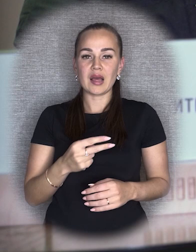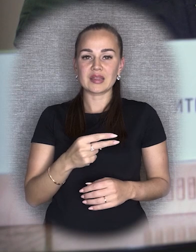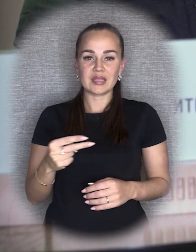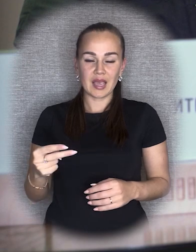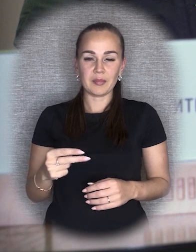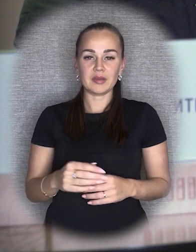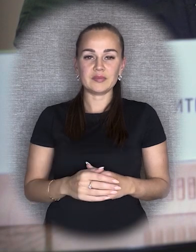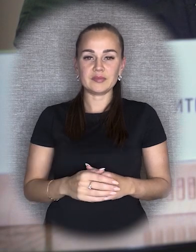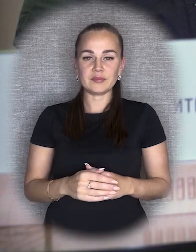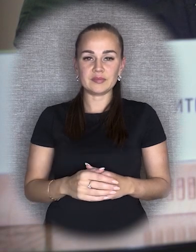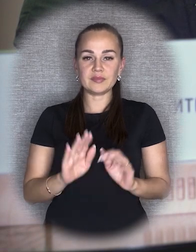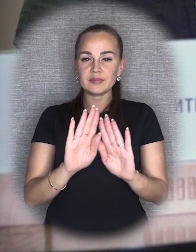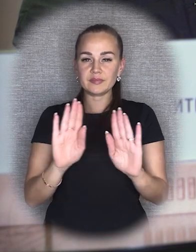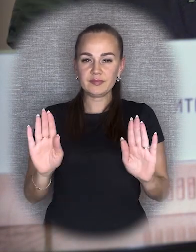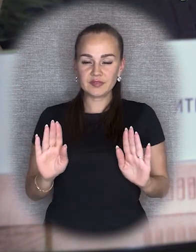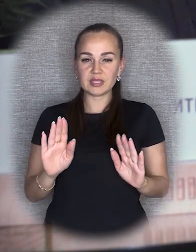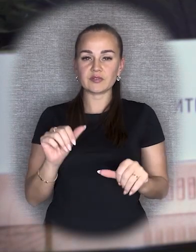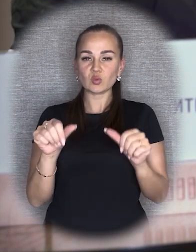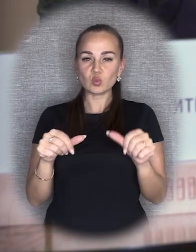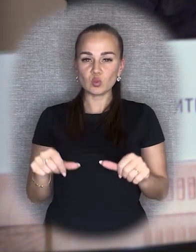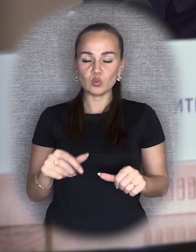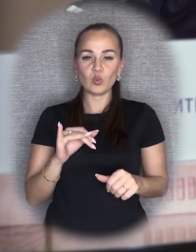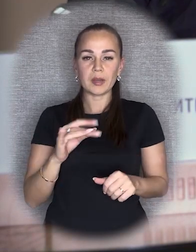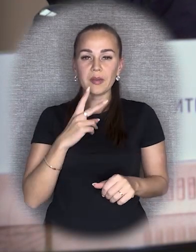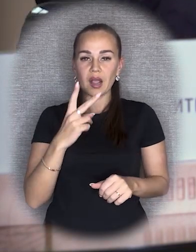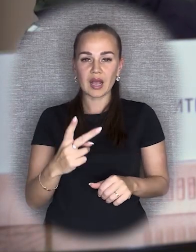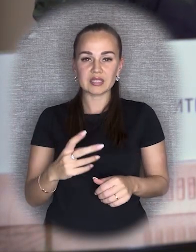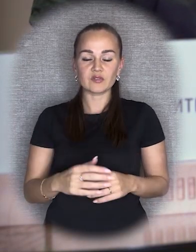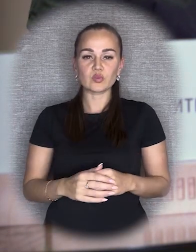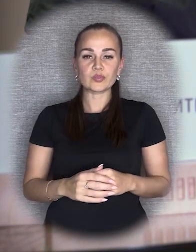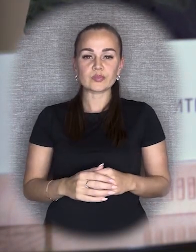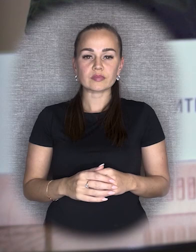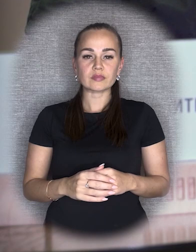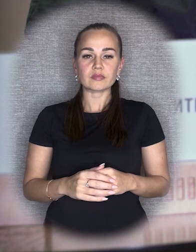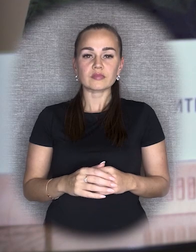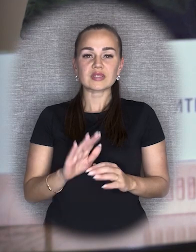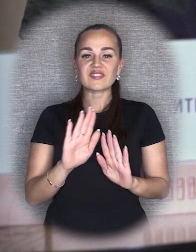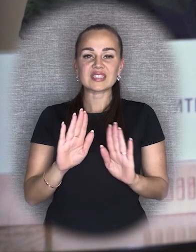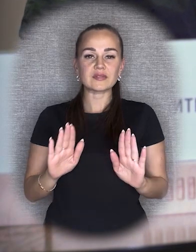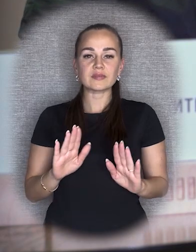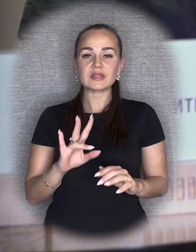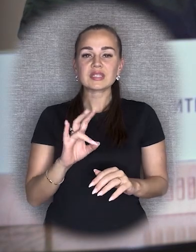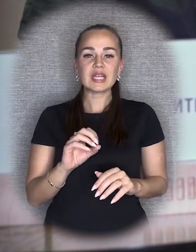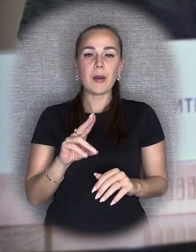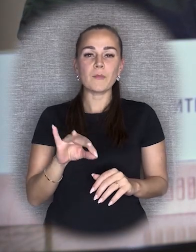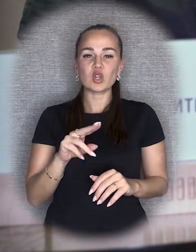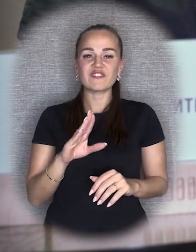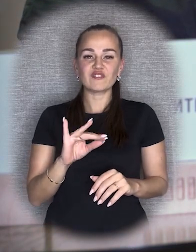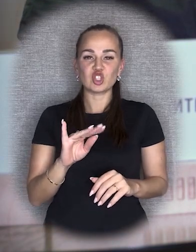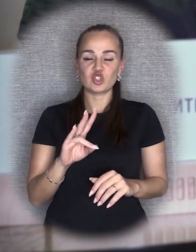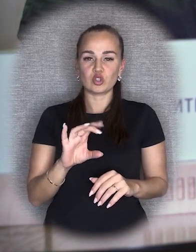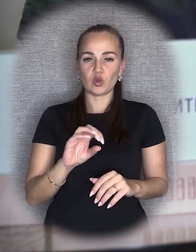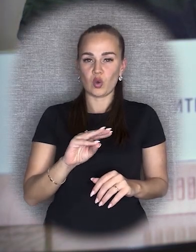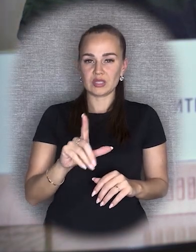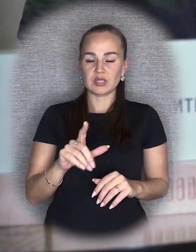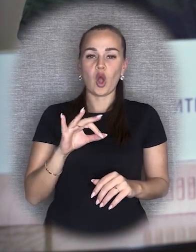теме экспонирования скульптуры и показываем выставку «Неподвижность. Русская классическая скульптура от